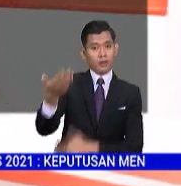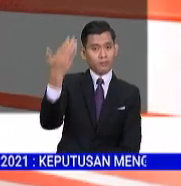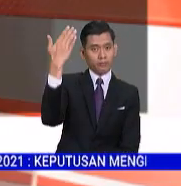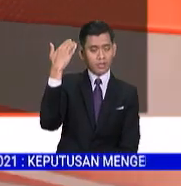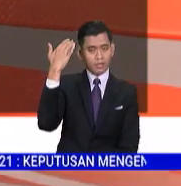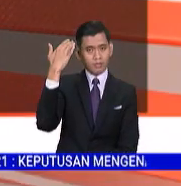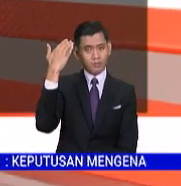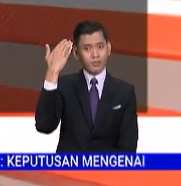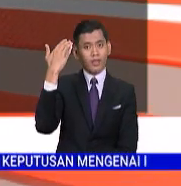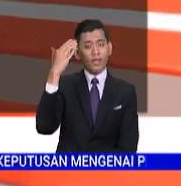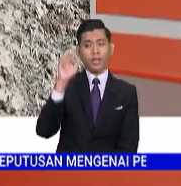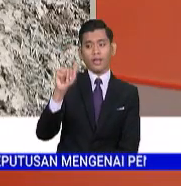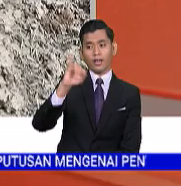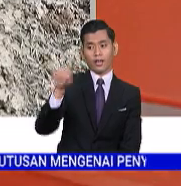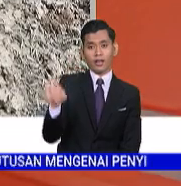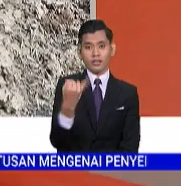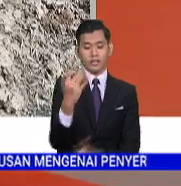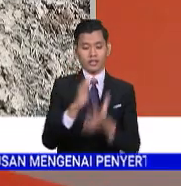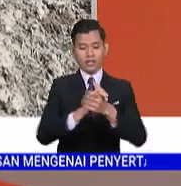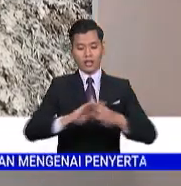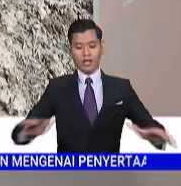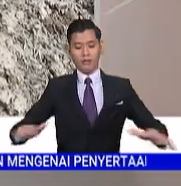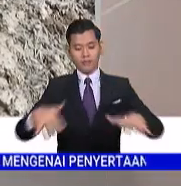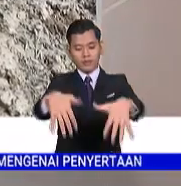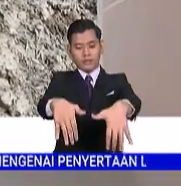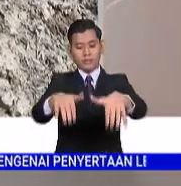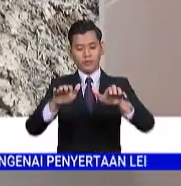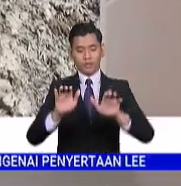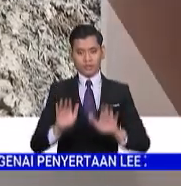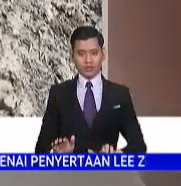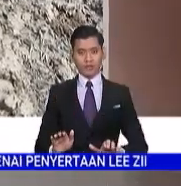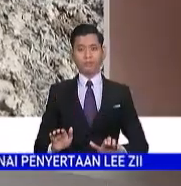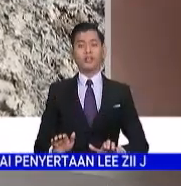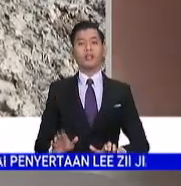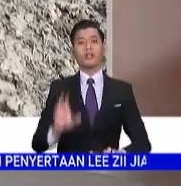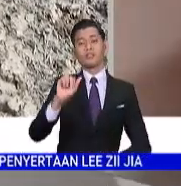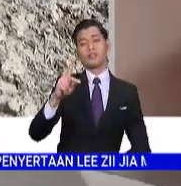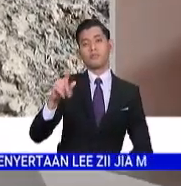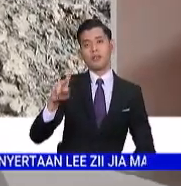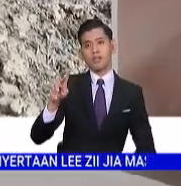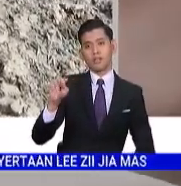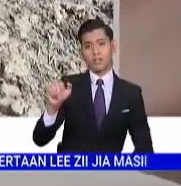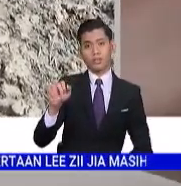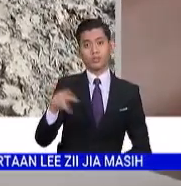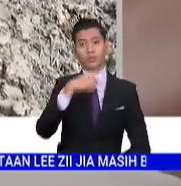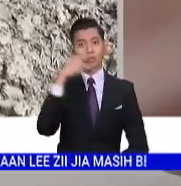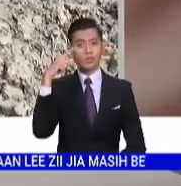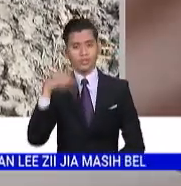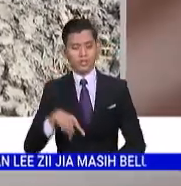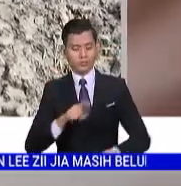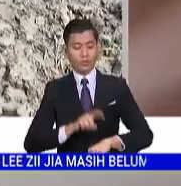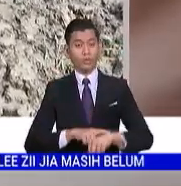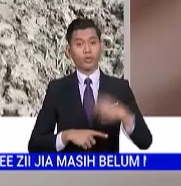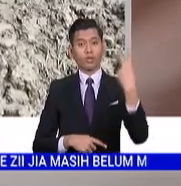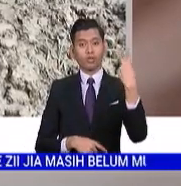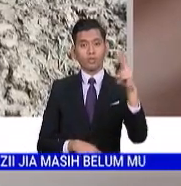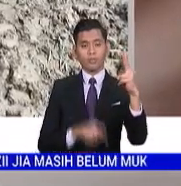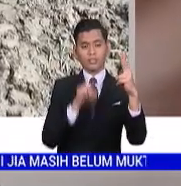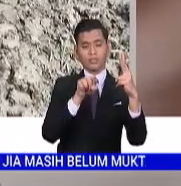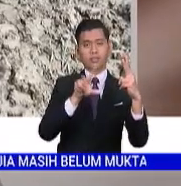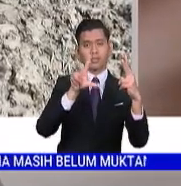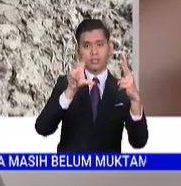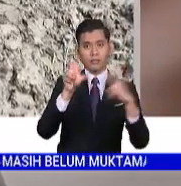Allahyarham selamat dikebumikan di Tanah Perkuburan Islam Samariang, Kuching kira-kira pukul 12.30 tengah